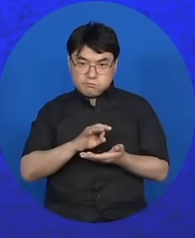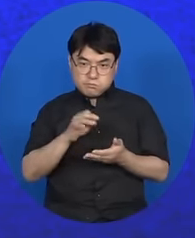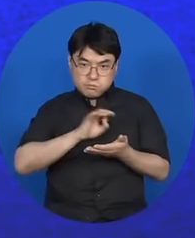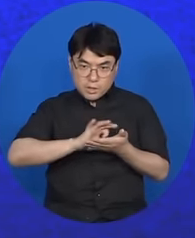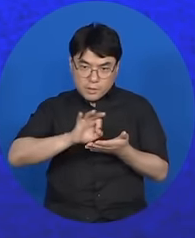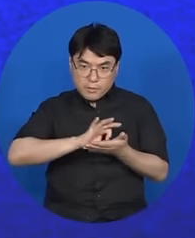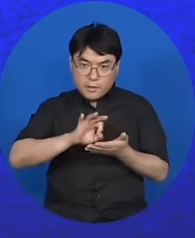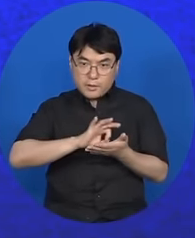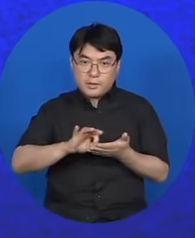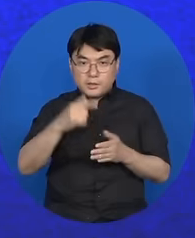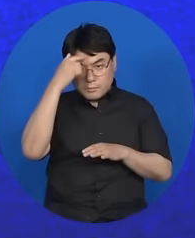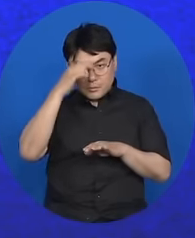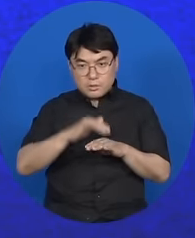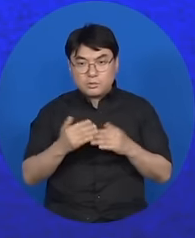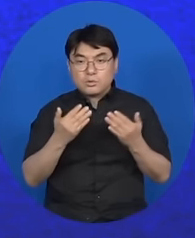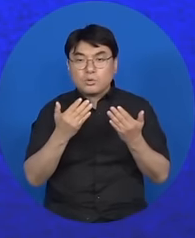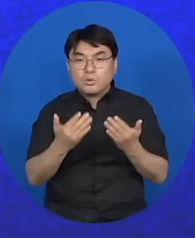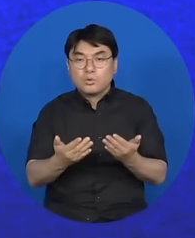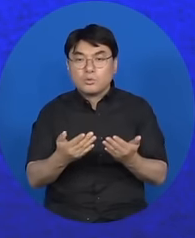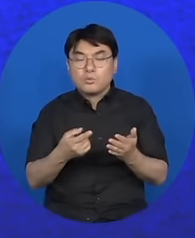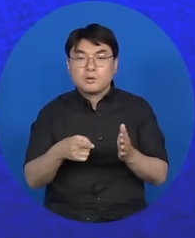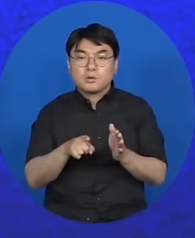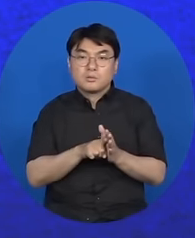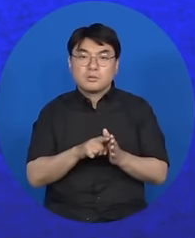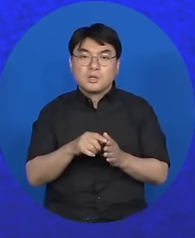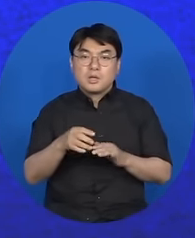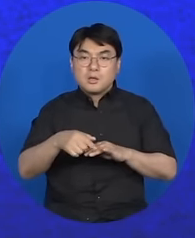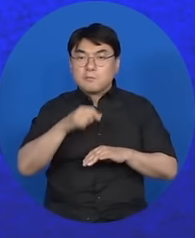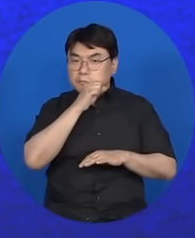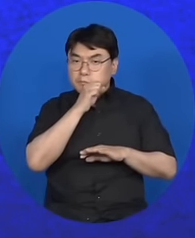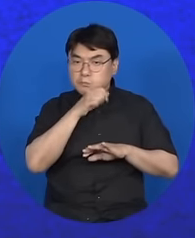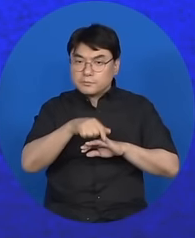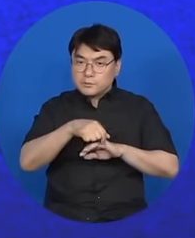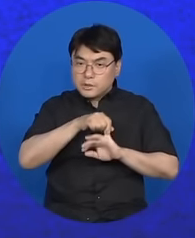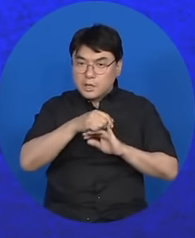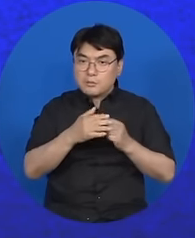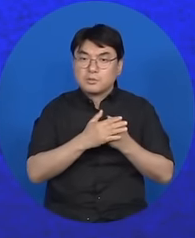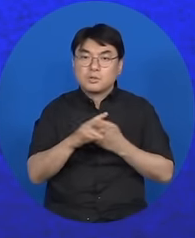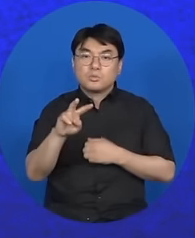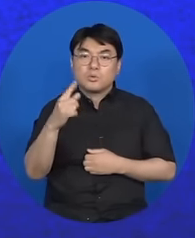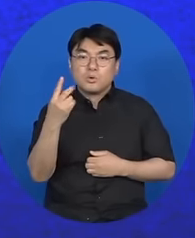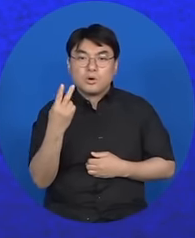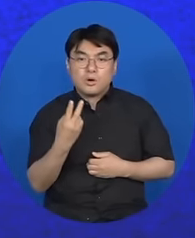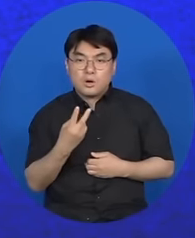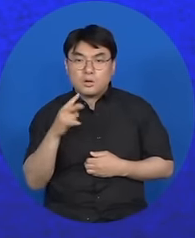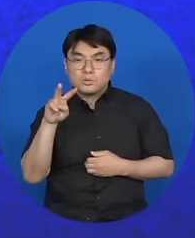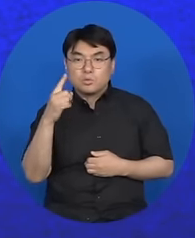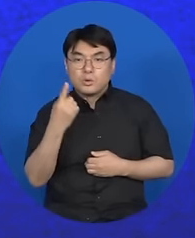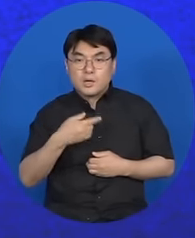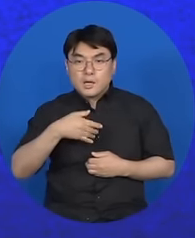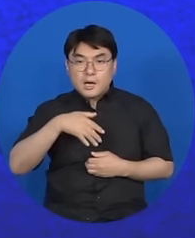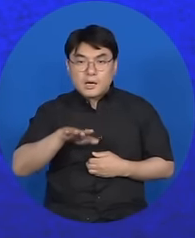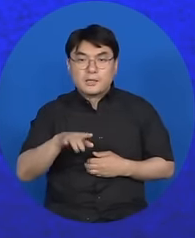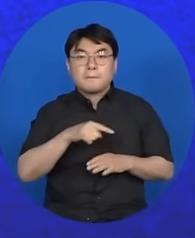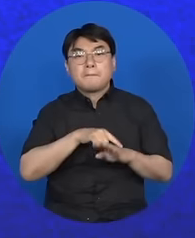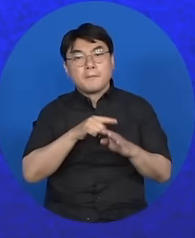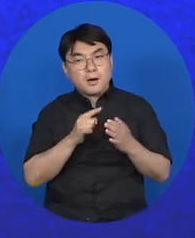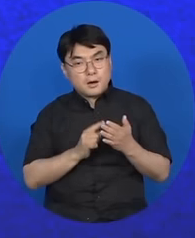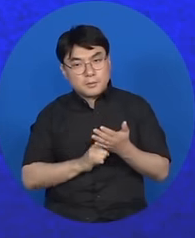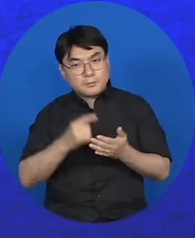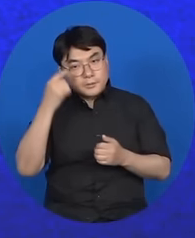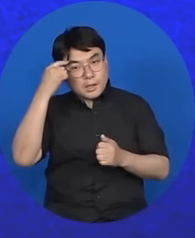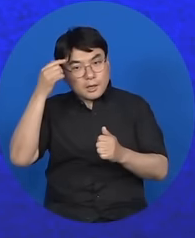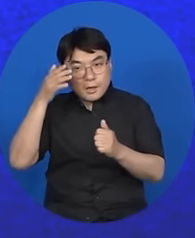왔지만 넷이라는 이유로 배척을 당하고 돌아가는 이 넷의 심정을 한번 생각해